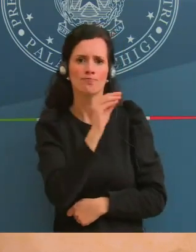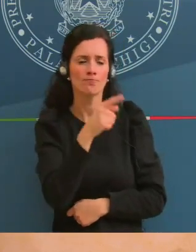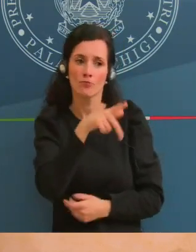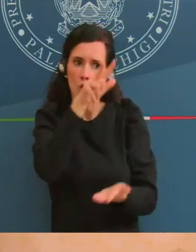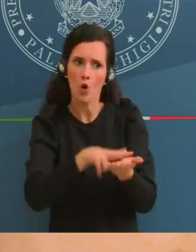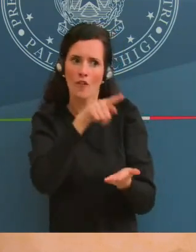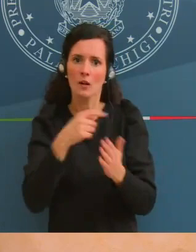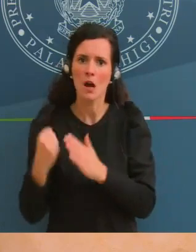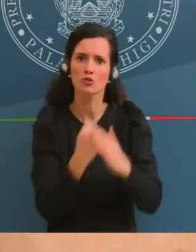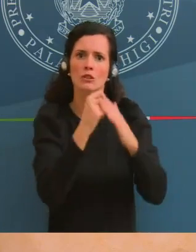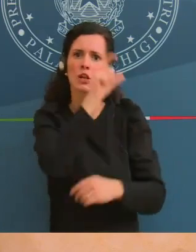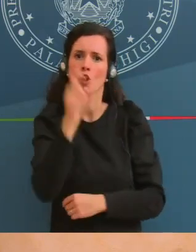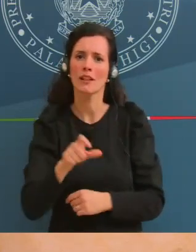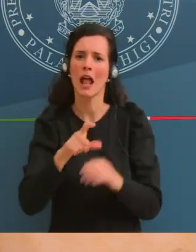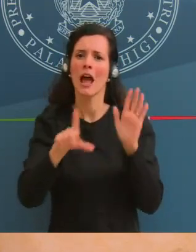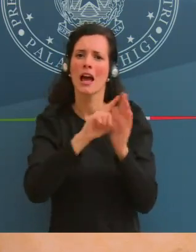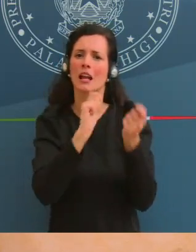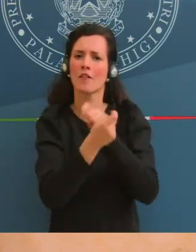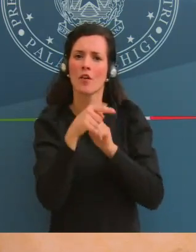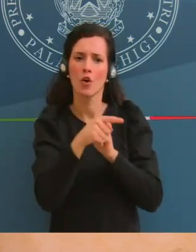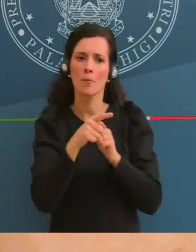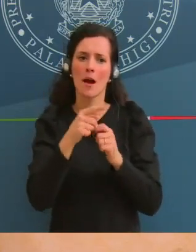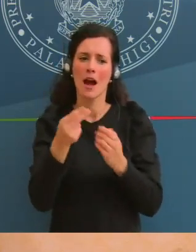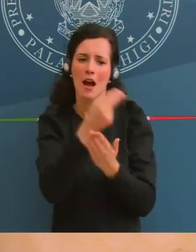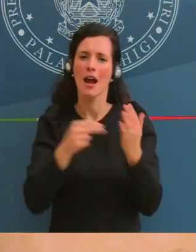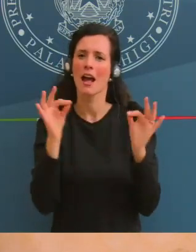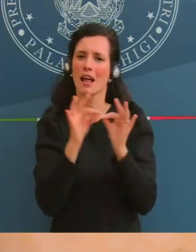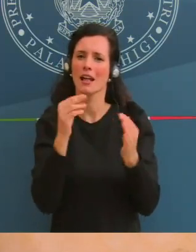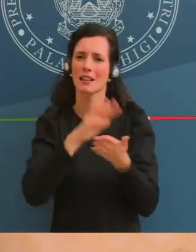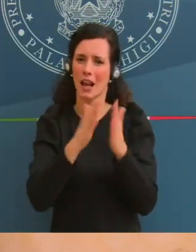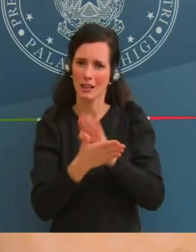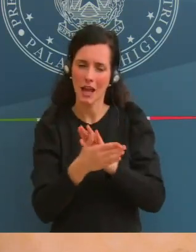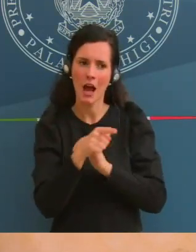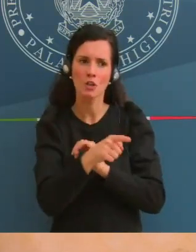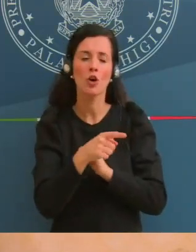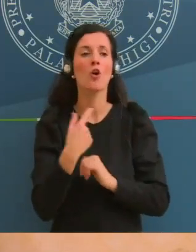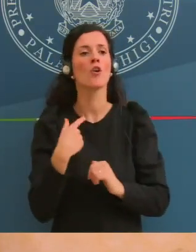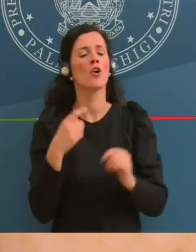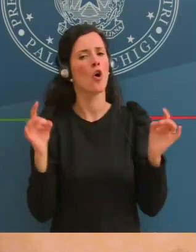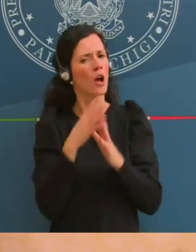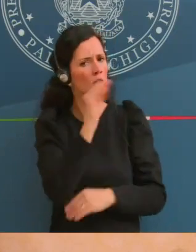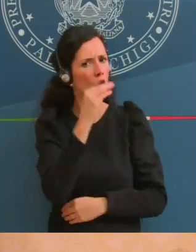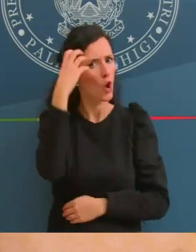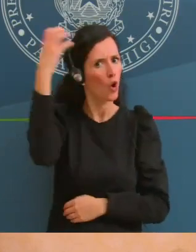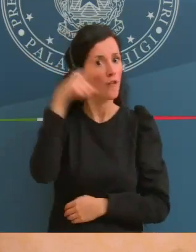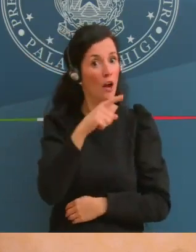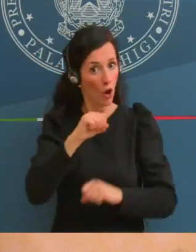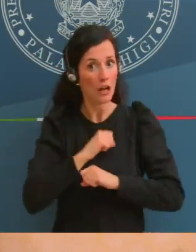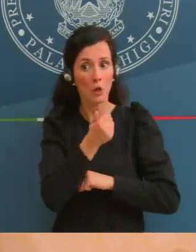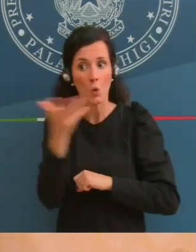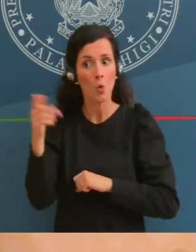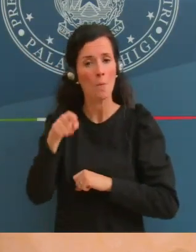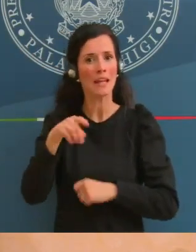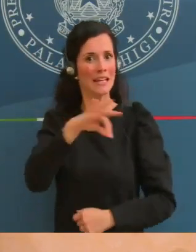al senato infine una domanda personale in questi giorni è stato ha subito degli attacchi personali che hanno coinvolto